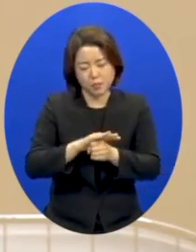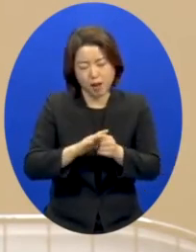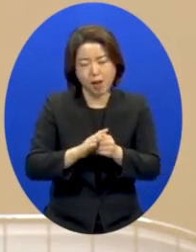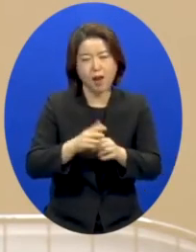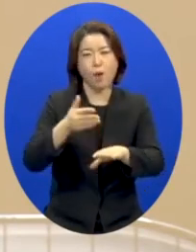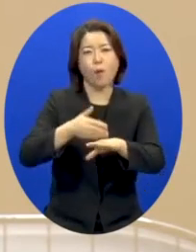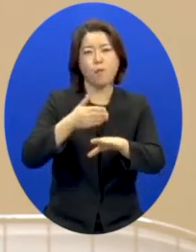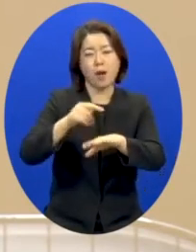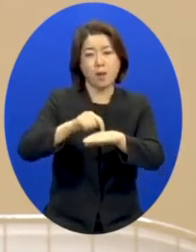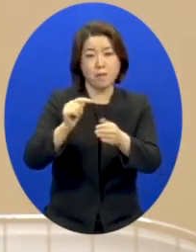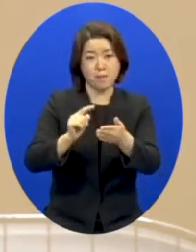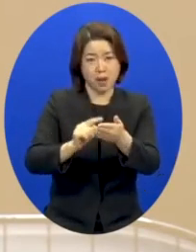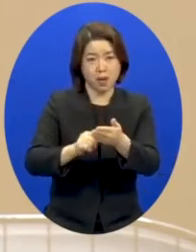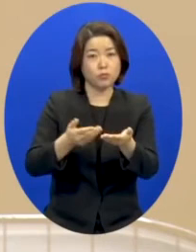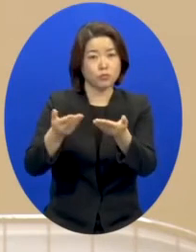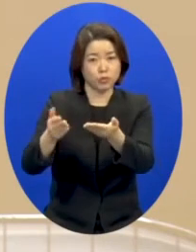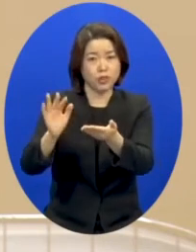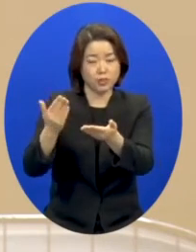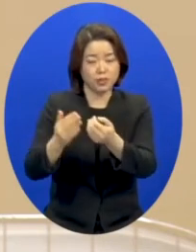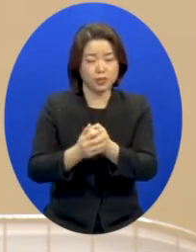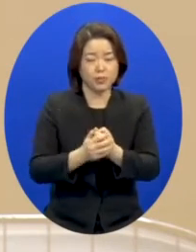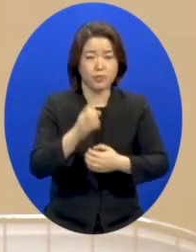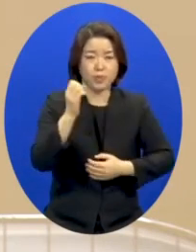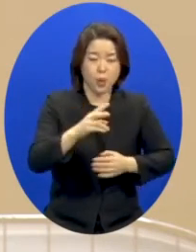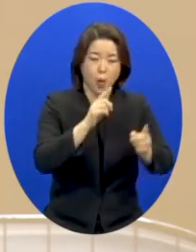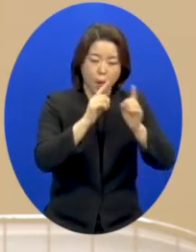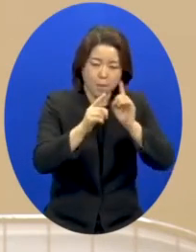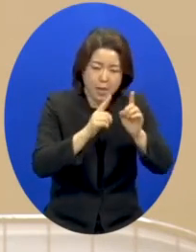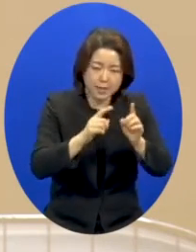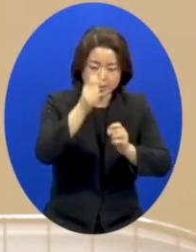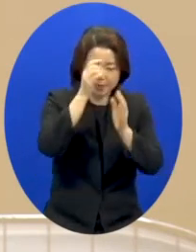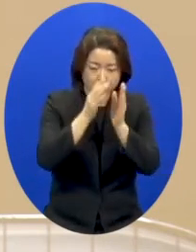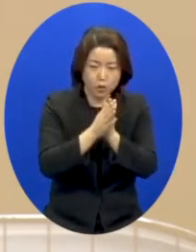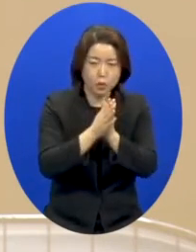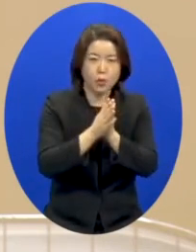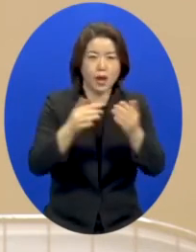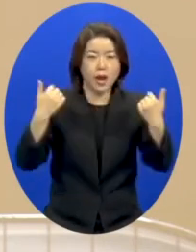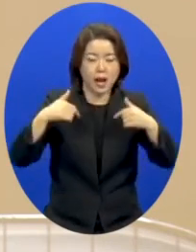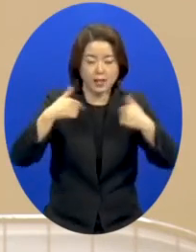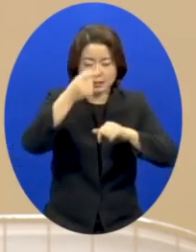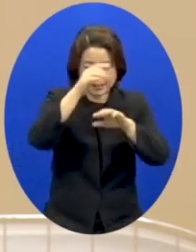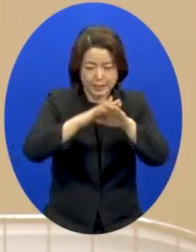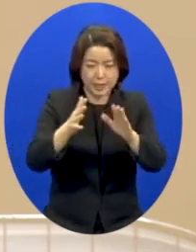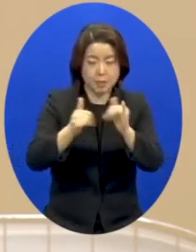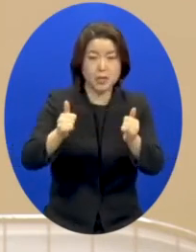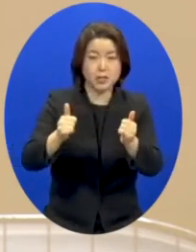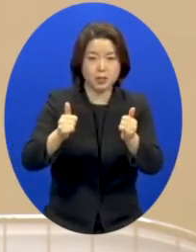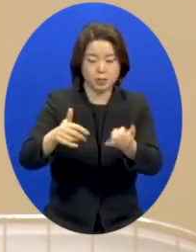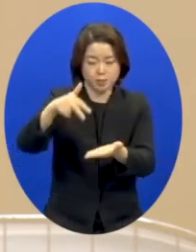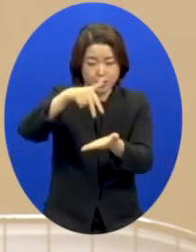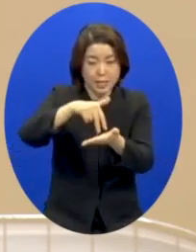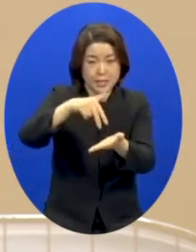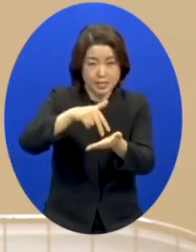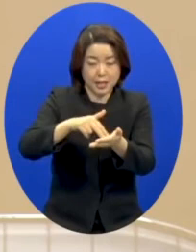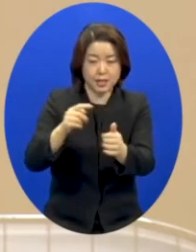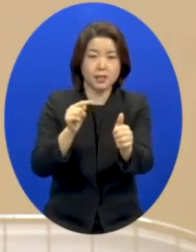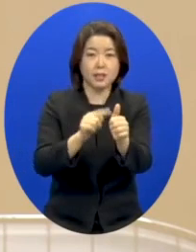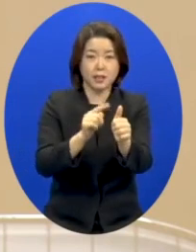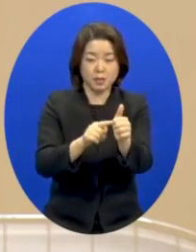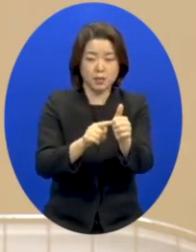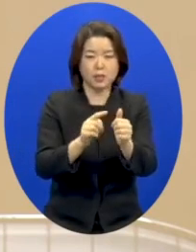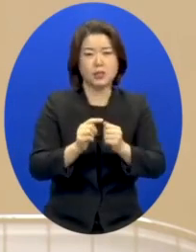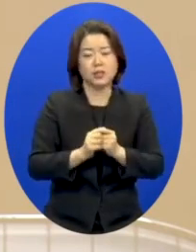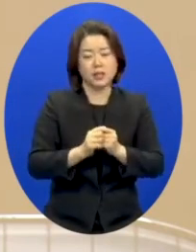하셨습니다. 또 말씀과 기도로 매일 예배자로 주님 앞에 서는 남편을 가정의 제사장으로 인내하며